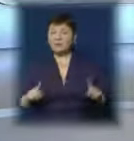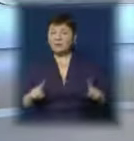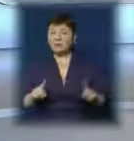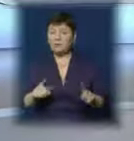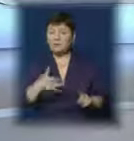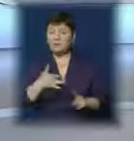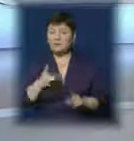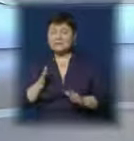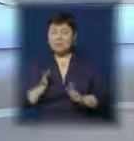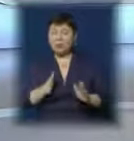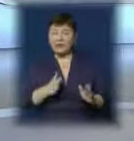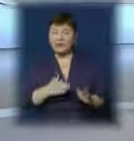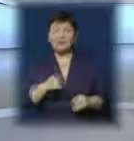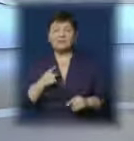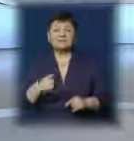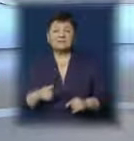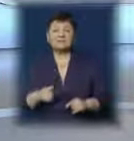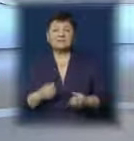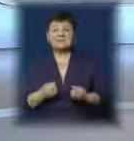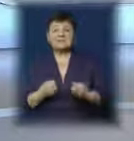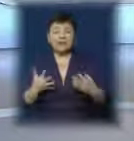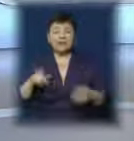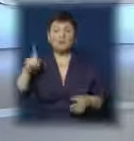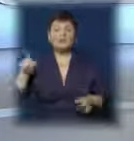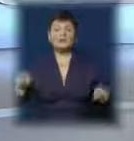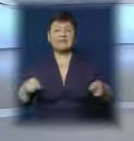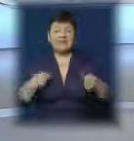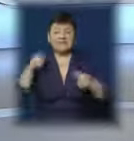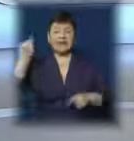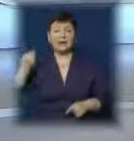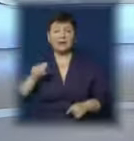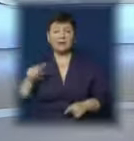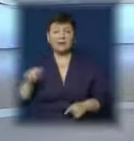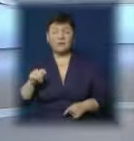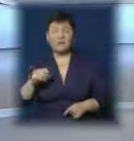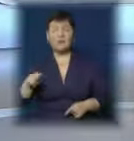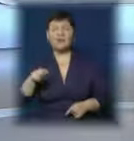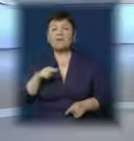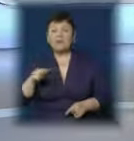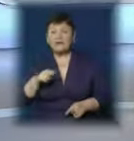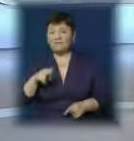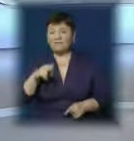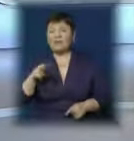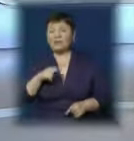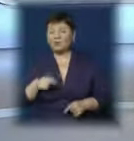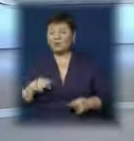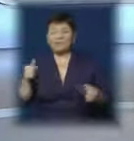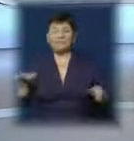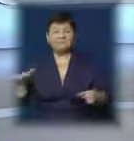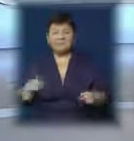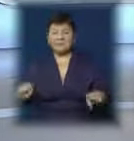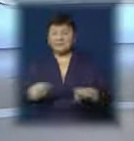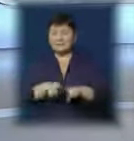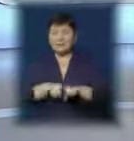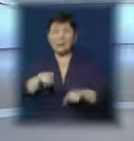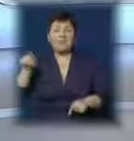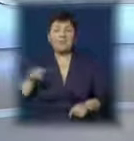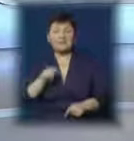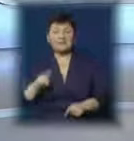суворий. Цього року дата свята Воскресіння Христового у православних, католиків, протестантів збігається. Усі святкуватимуть